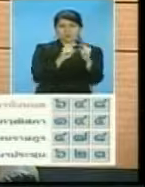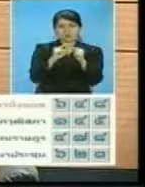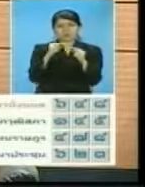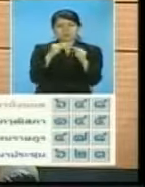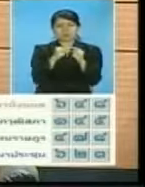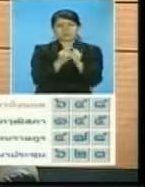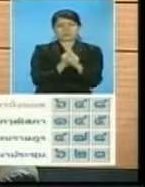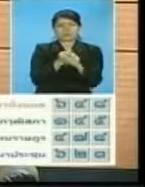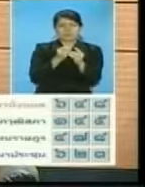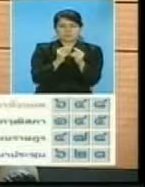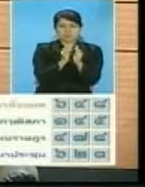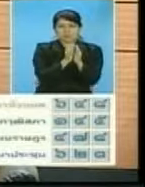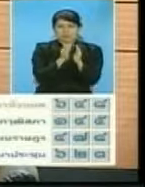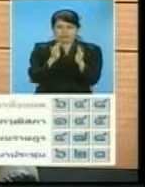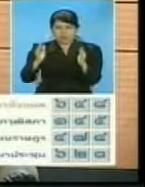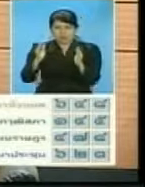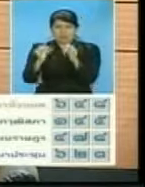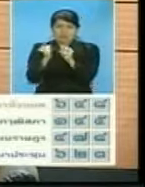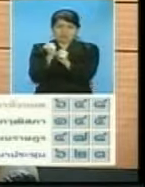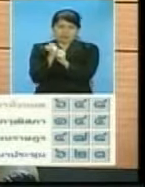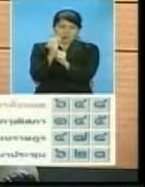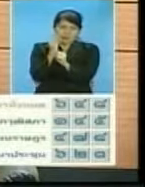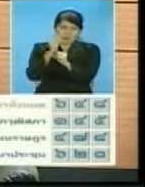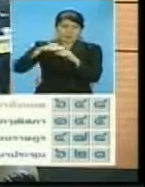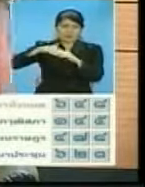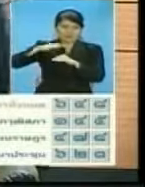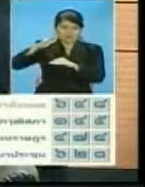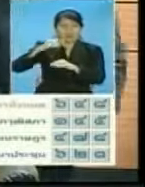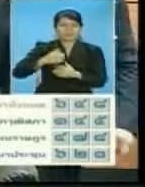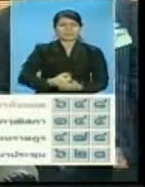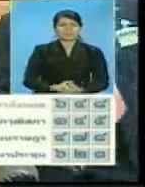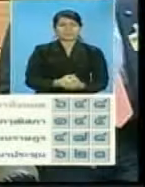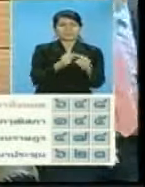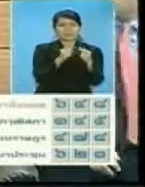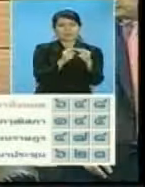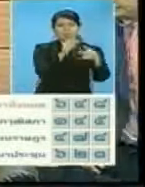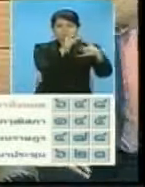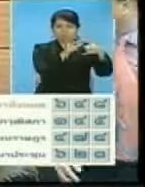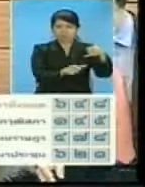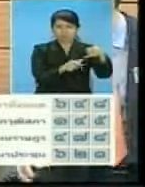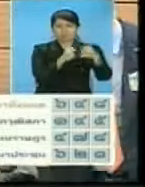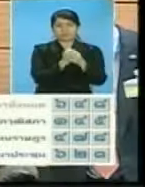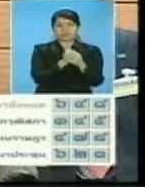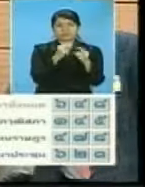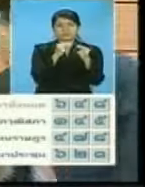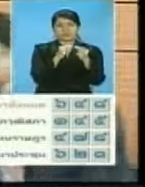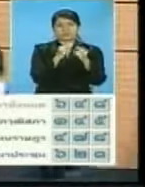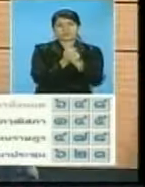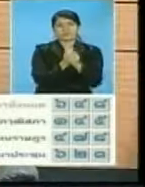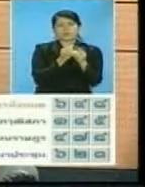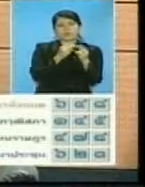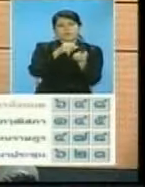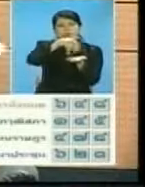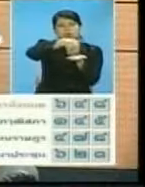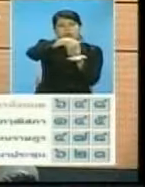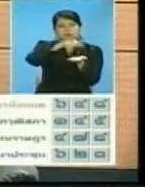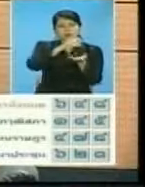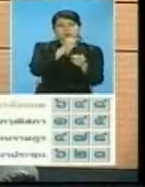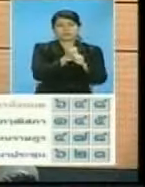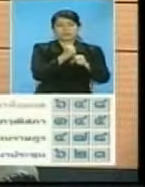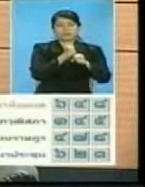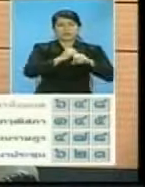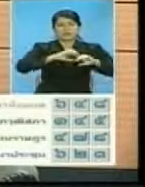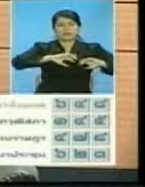ไม่เกิน5ปีและบุคคลซึ่งไล่ออกจากราชการเหล่านี้ซึ่งเป็นตัวอย่างคร่าวๆว่าเป็นบุคค